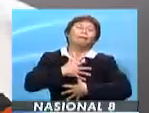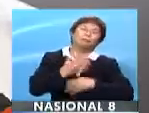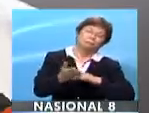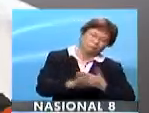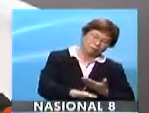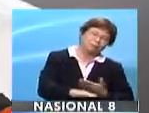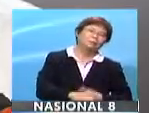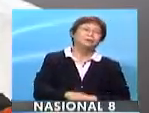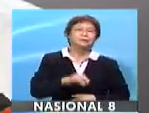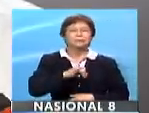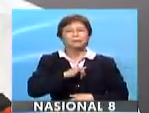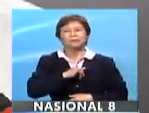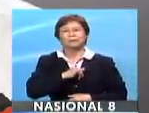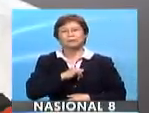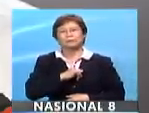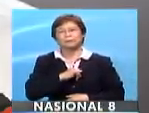ingin buat